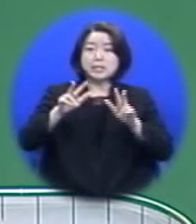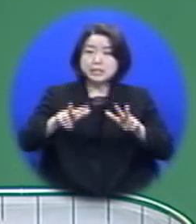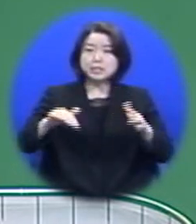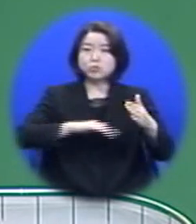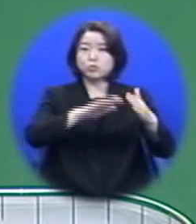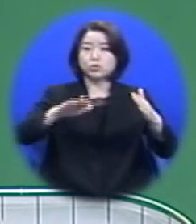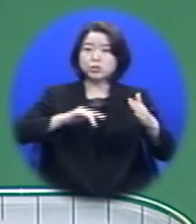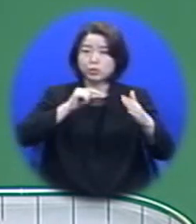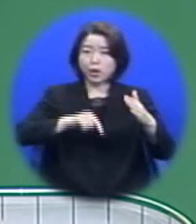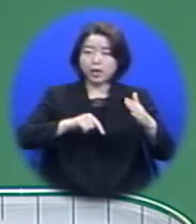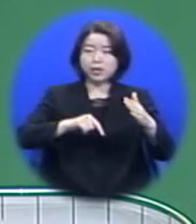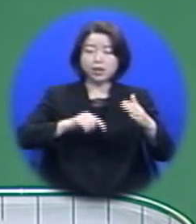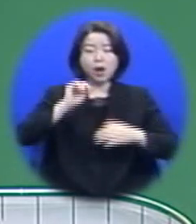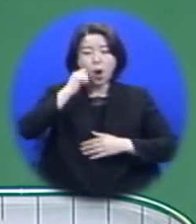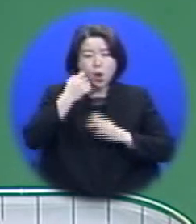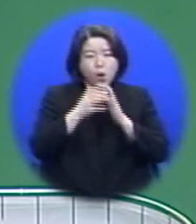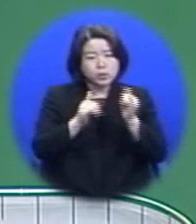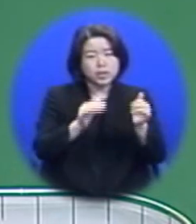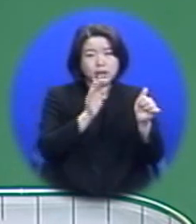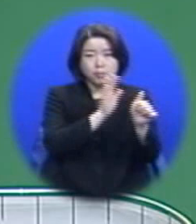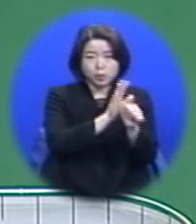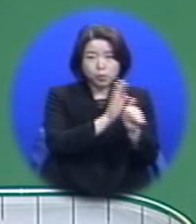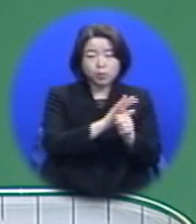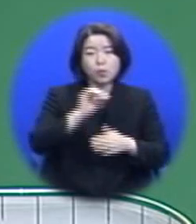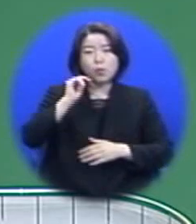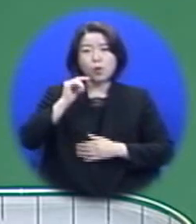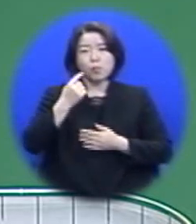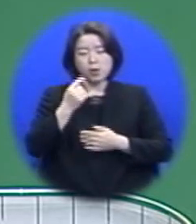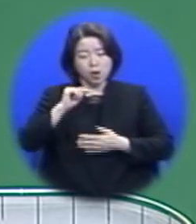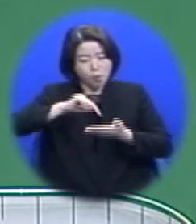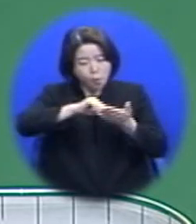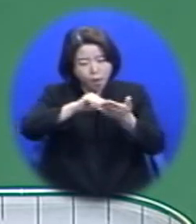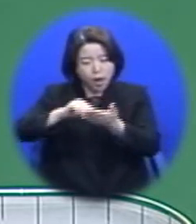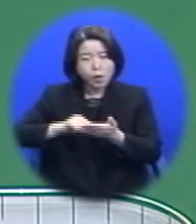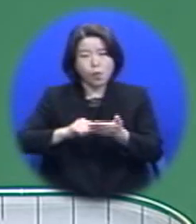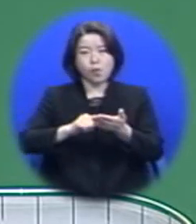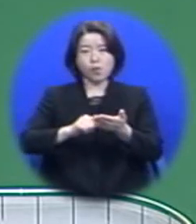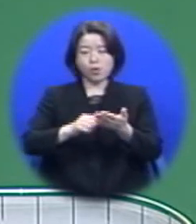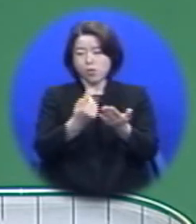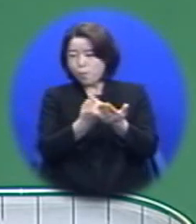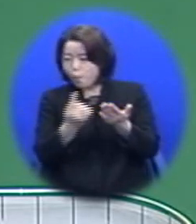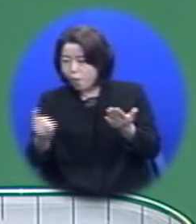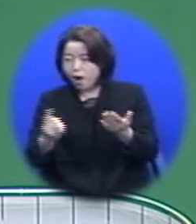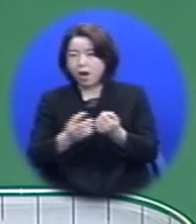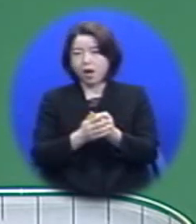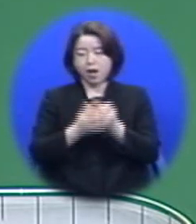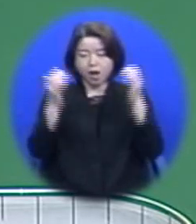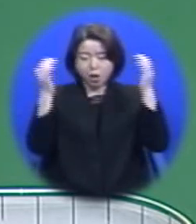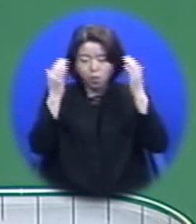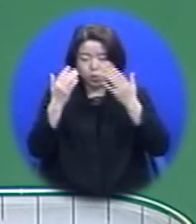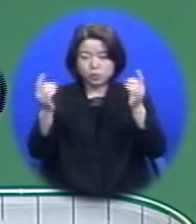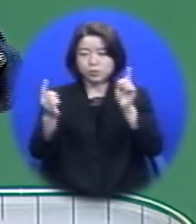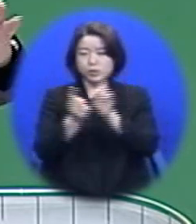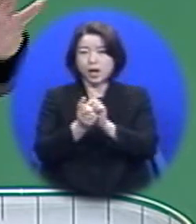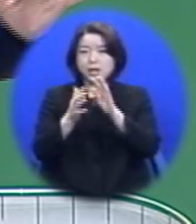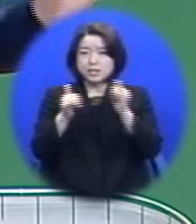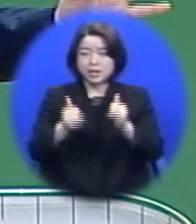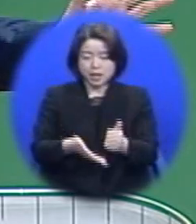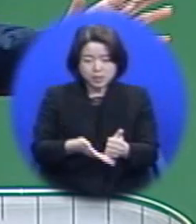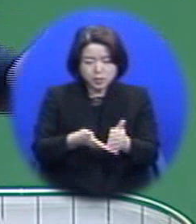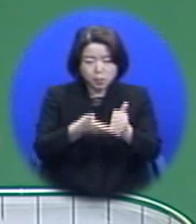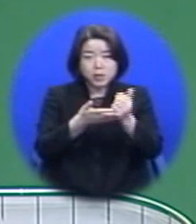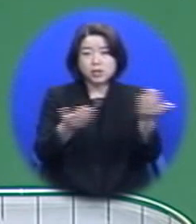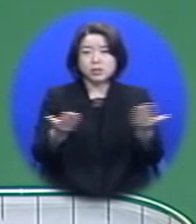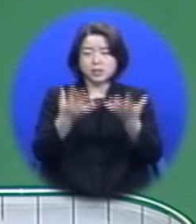안에 어려운 이들을 돕고 외로운 이들 소외된 이들 어 고통당하는 이들을 섬기는 일들이 얼마나